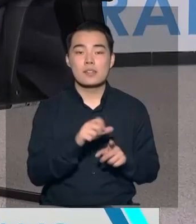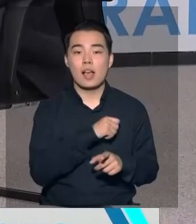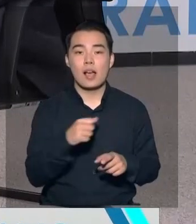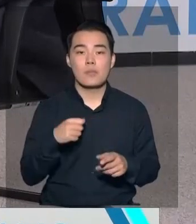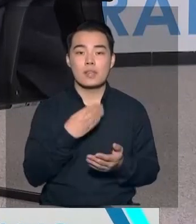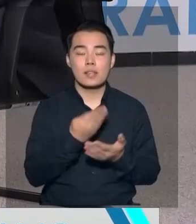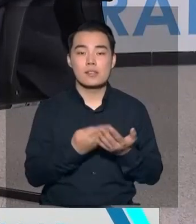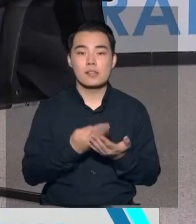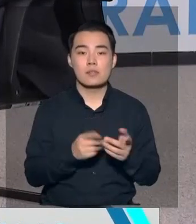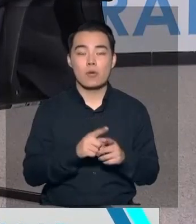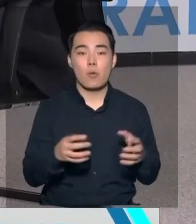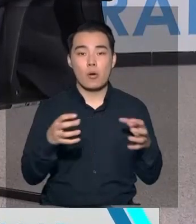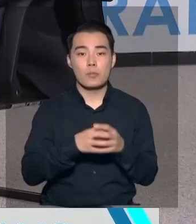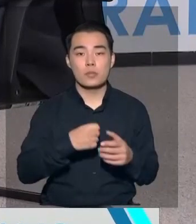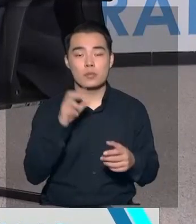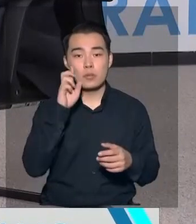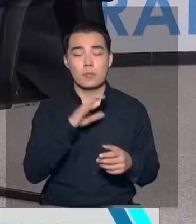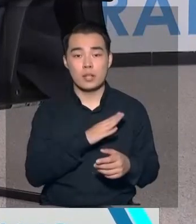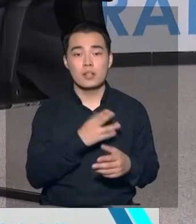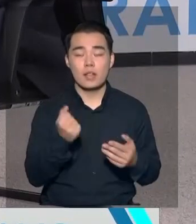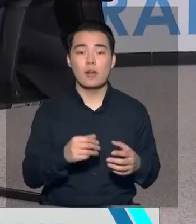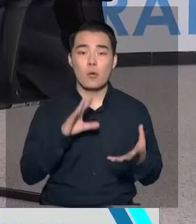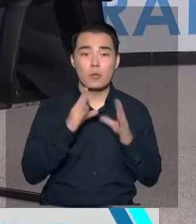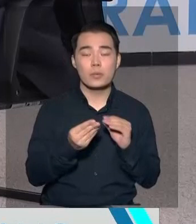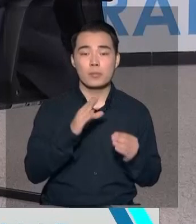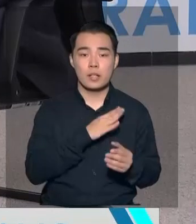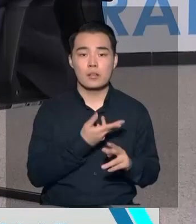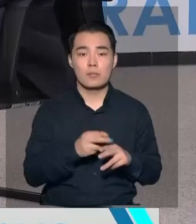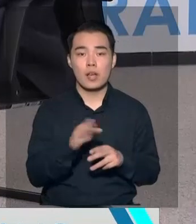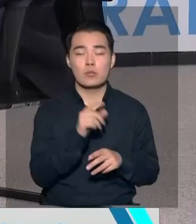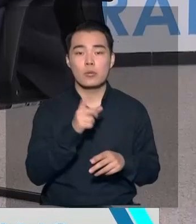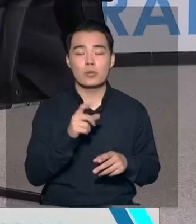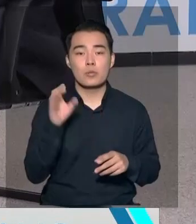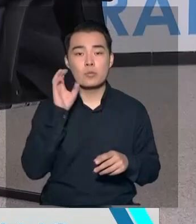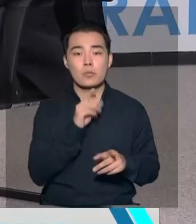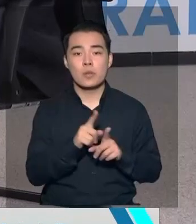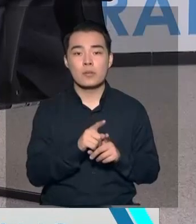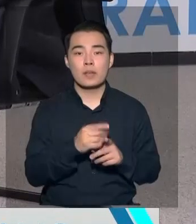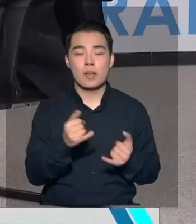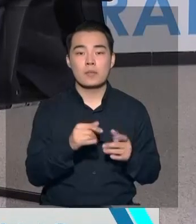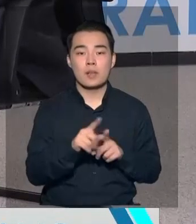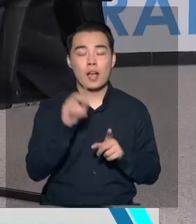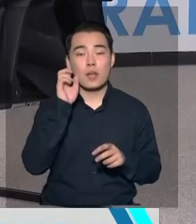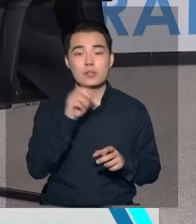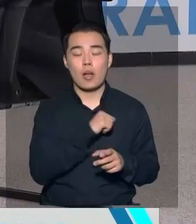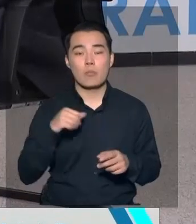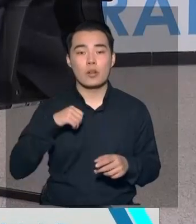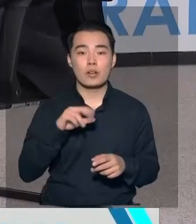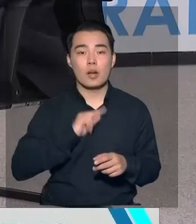үкімет қалыптасты ма? Меніңше қалыптасты. Халық үніне құлақ асатын үкімет принципі қазір жұмыс істеп жатыр.